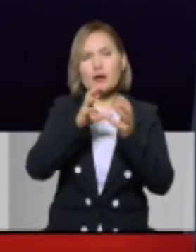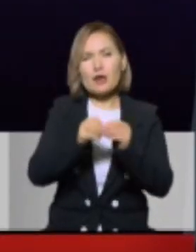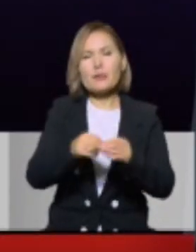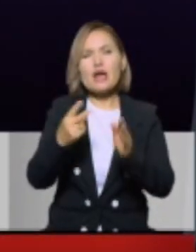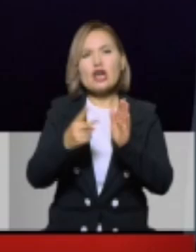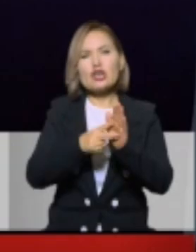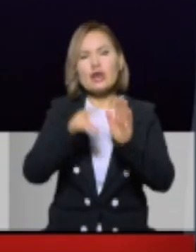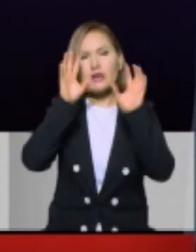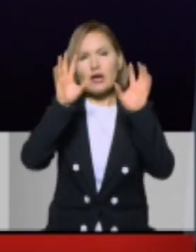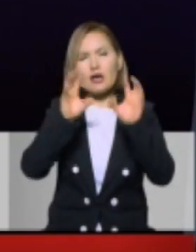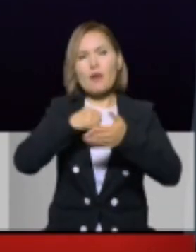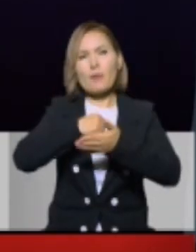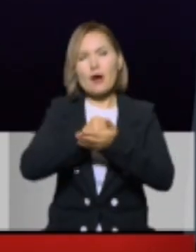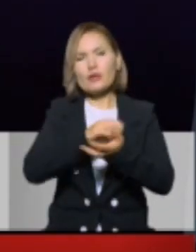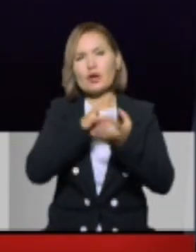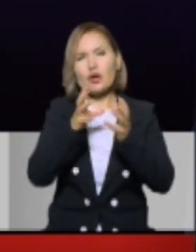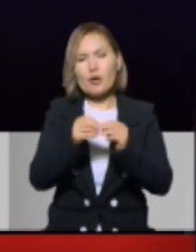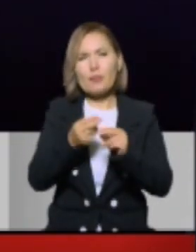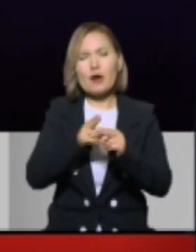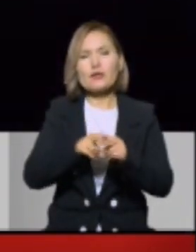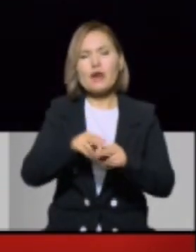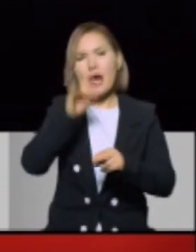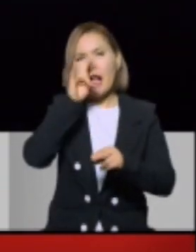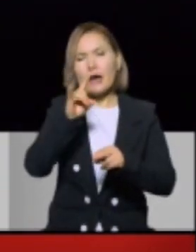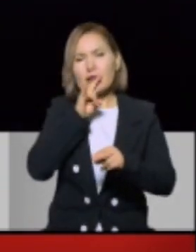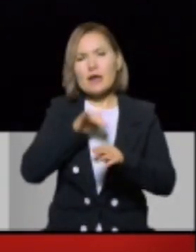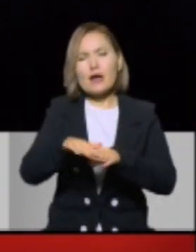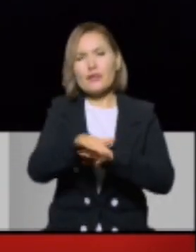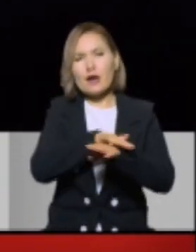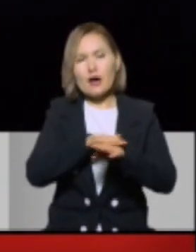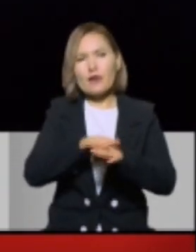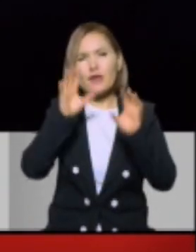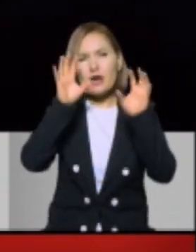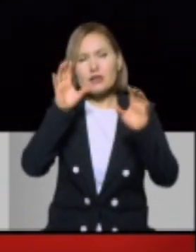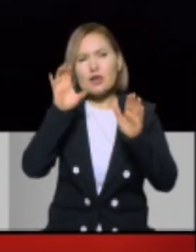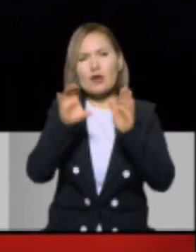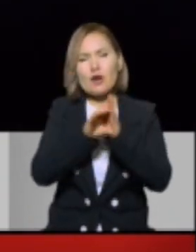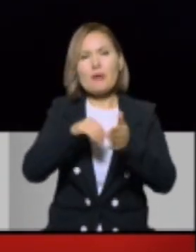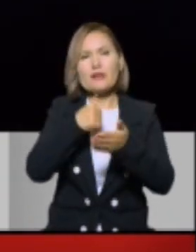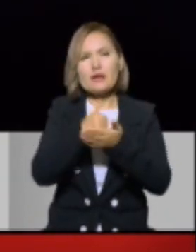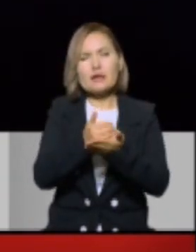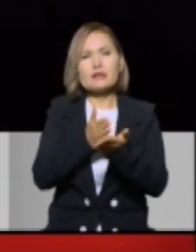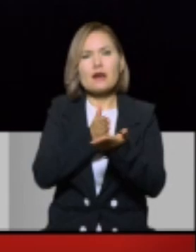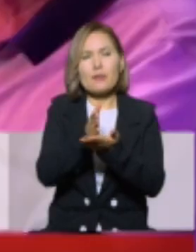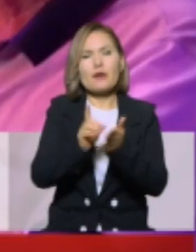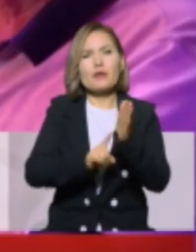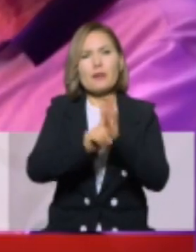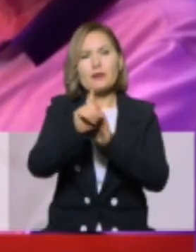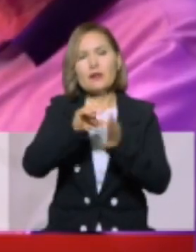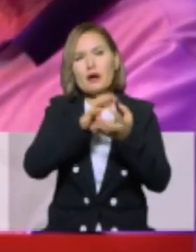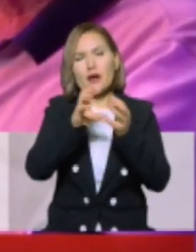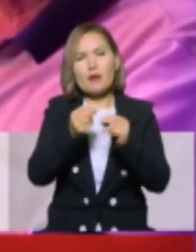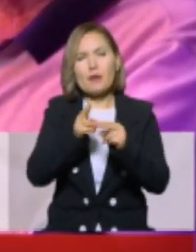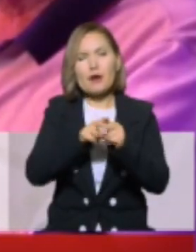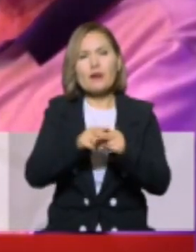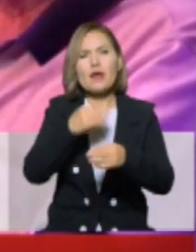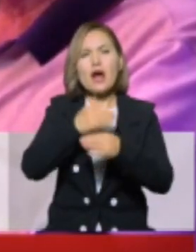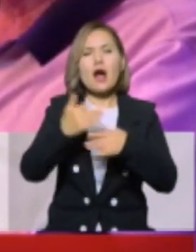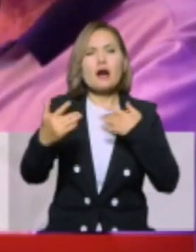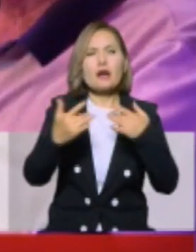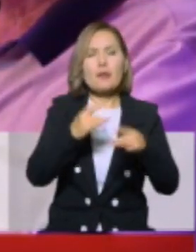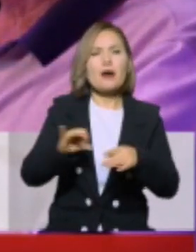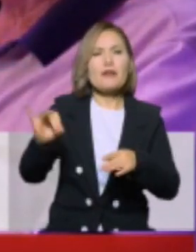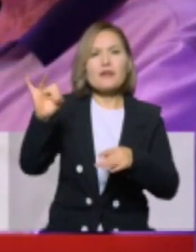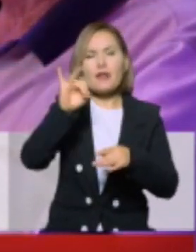жеті жарғының қабылдануы көшпенділер өмірін заңға жүгінген әділ шешімдермен негіздеді. Мерекеге орай сахнада еліміздің осындай